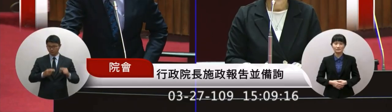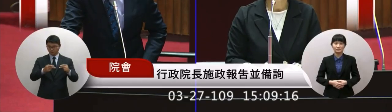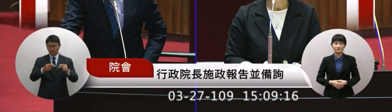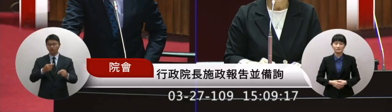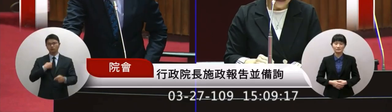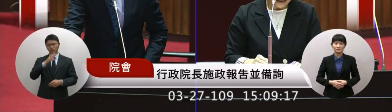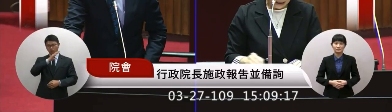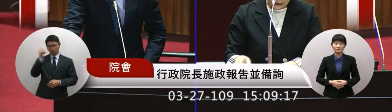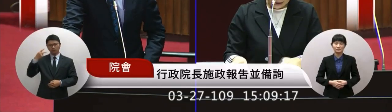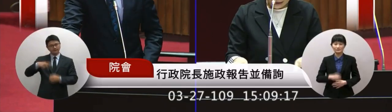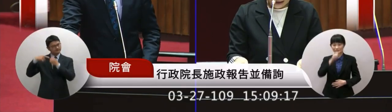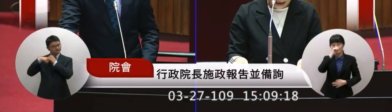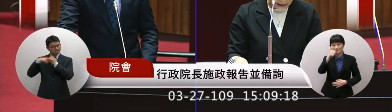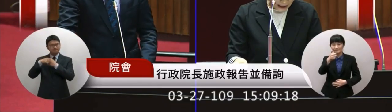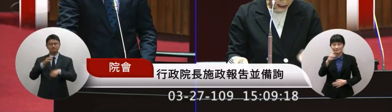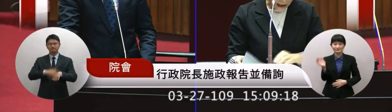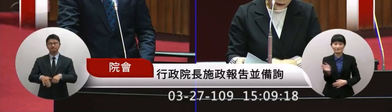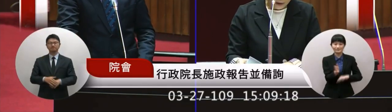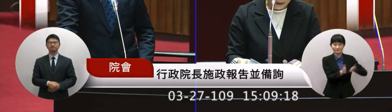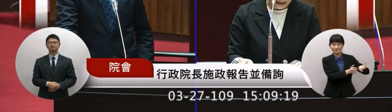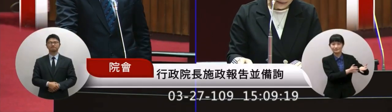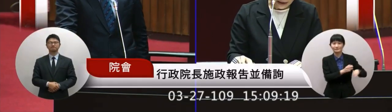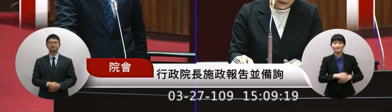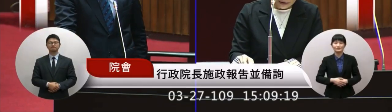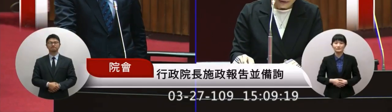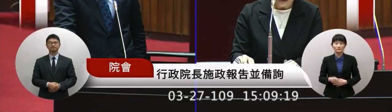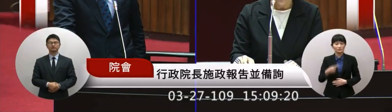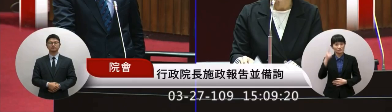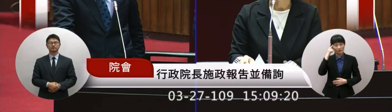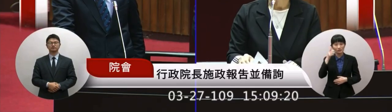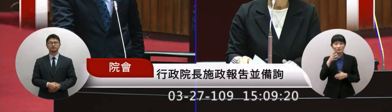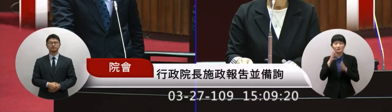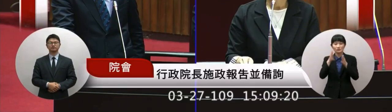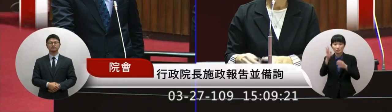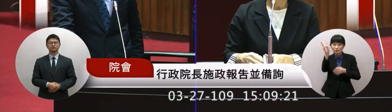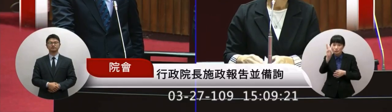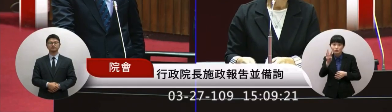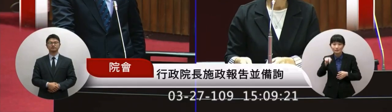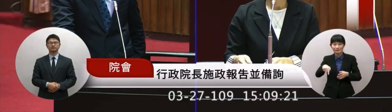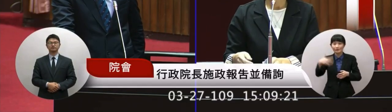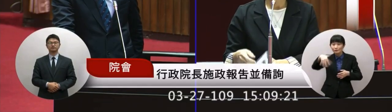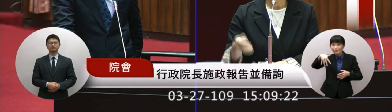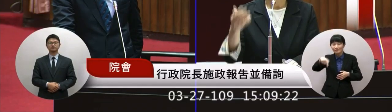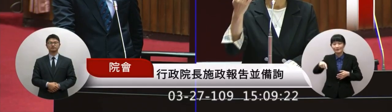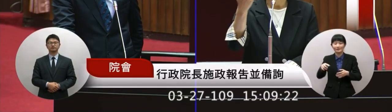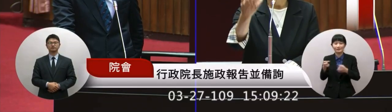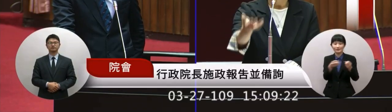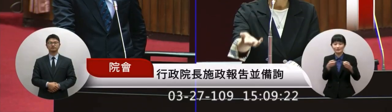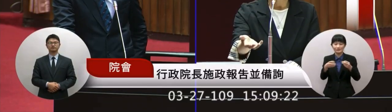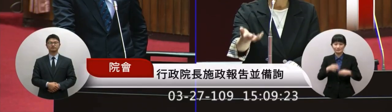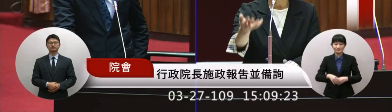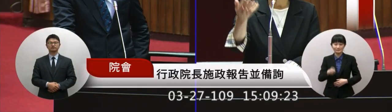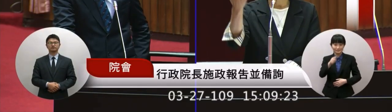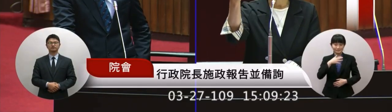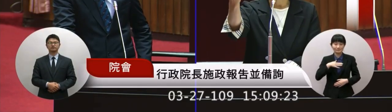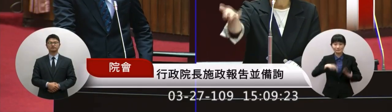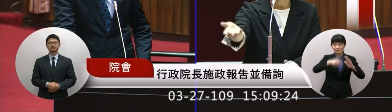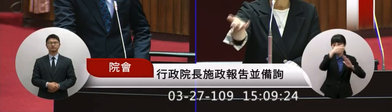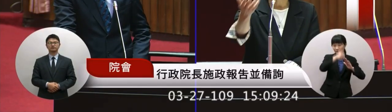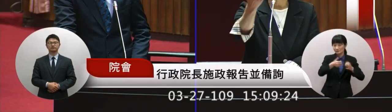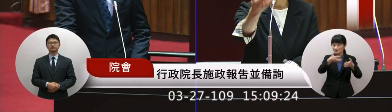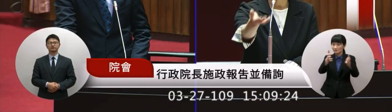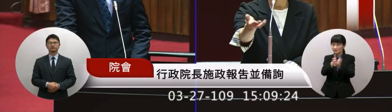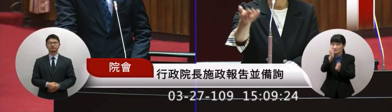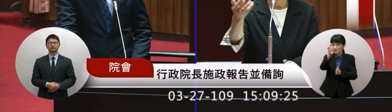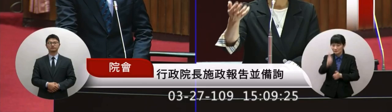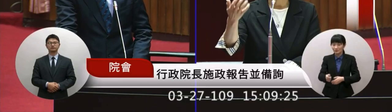再来盘点。 好，谢谢。好，再来哈，我嘛是要讲水了哈啊。我知影即个议长啊、部